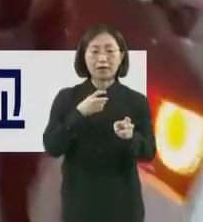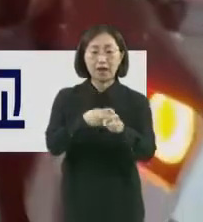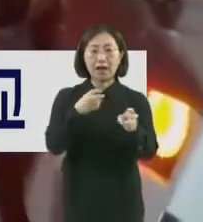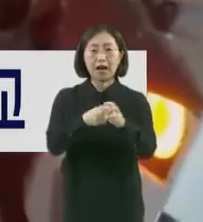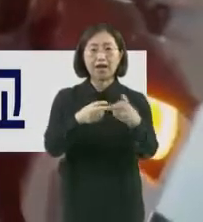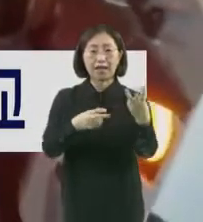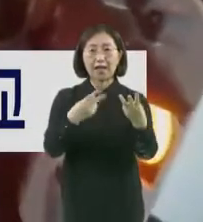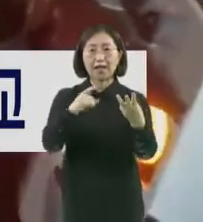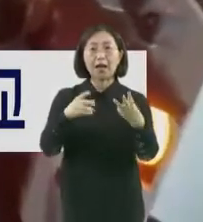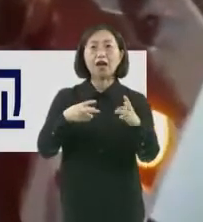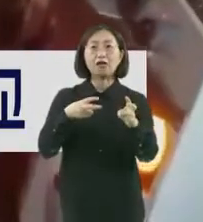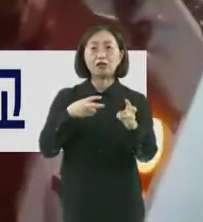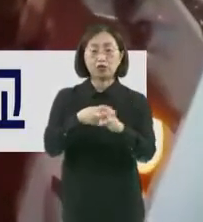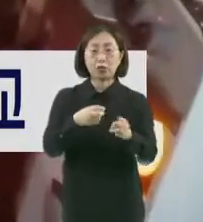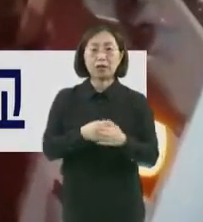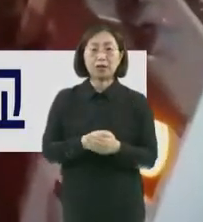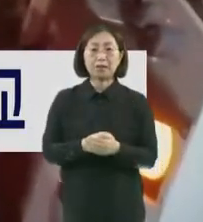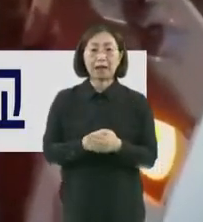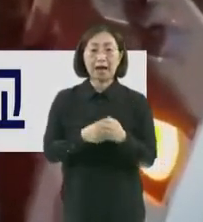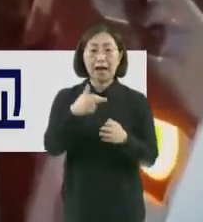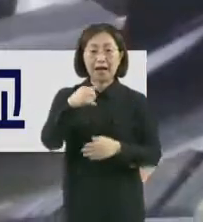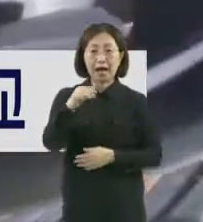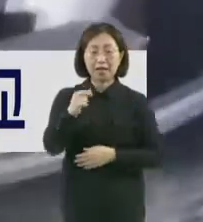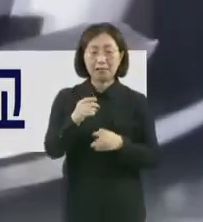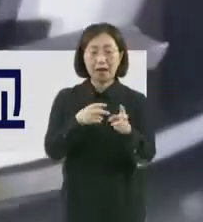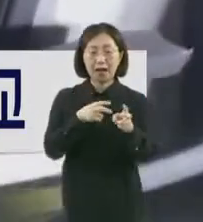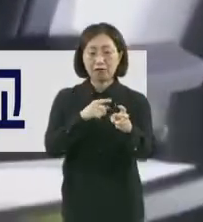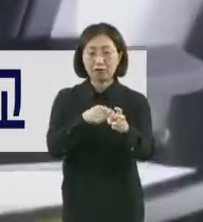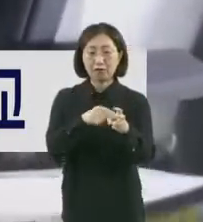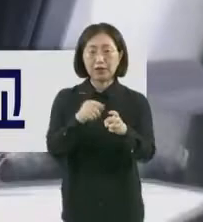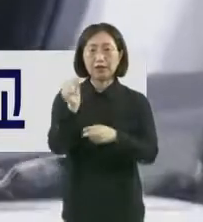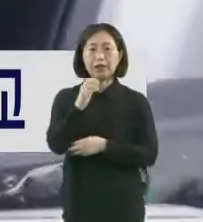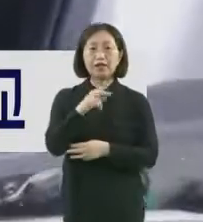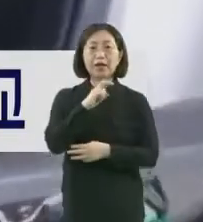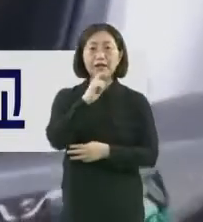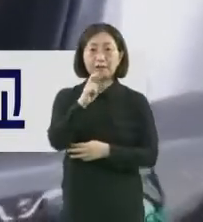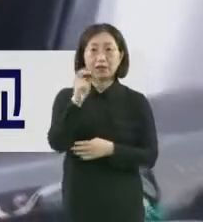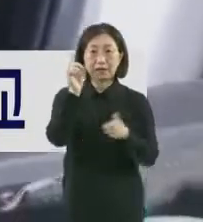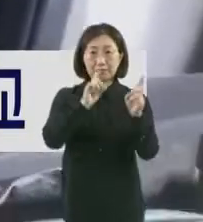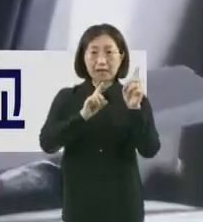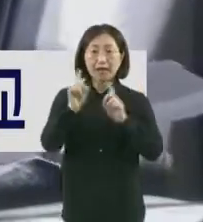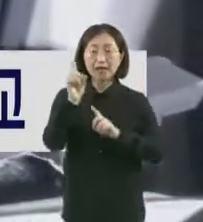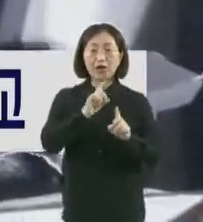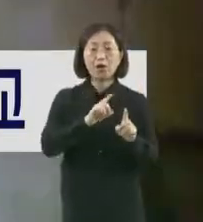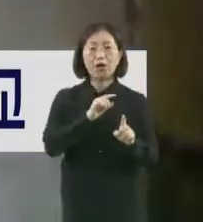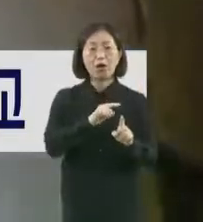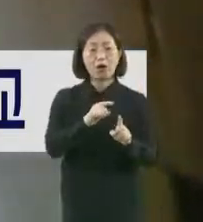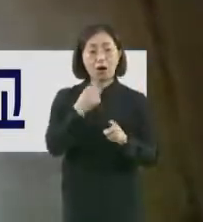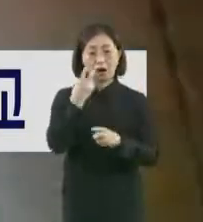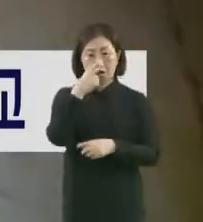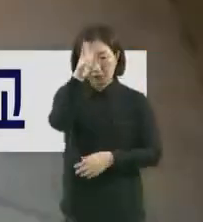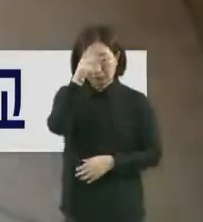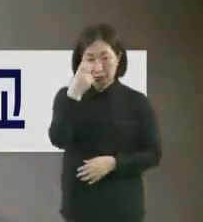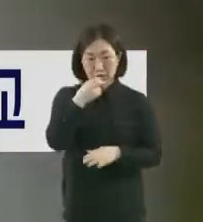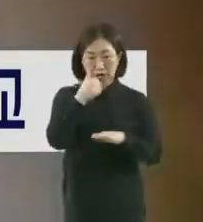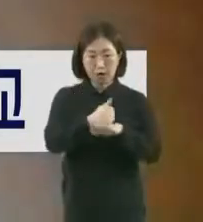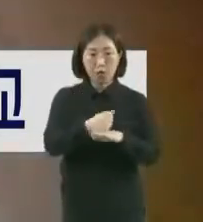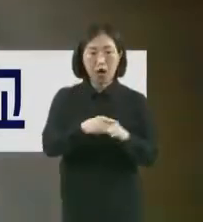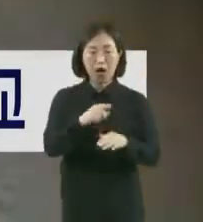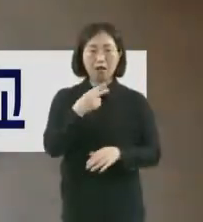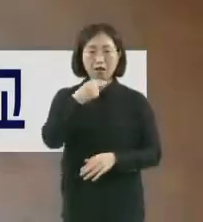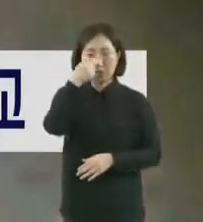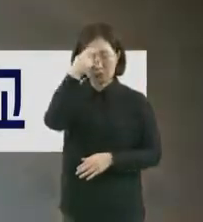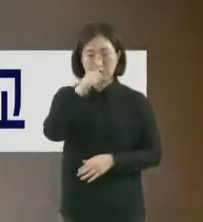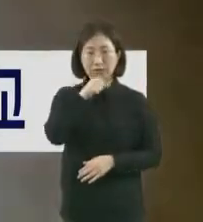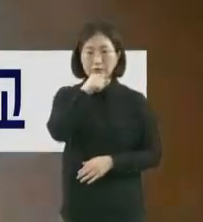잇따라 추돌했습니다. 이 사고로 카니발 운전자 20대 남성 A씨가 다쳤는데 경찰 조사 결과 A씨는 혈중 알코올